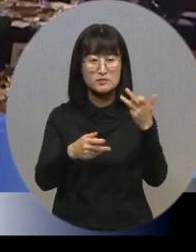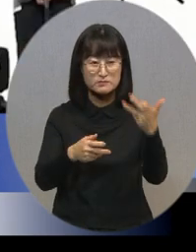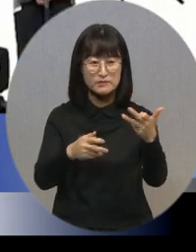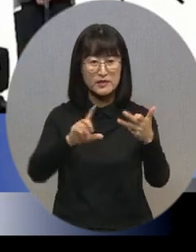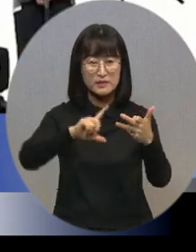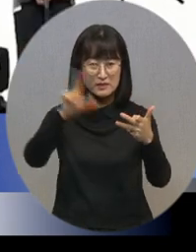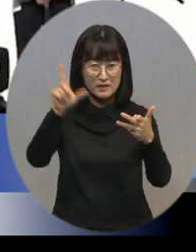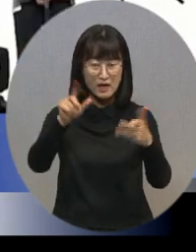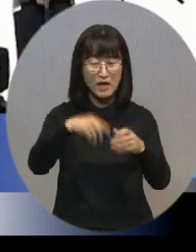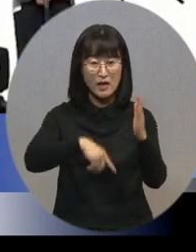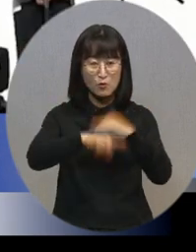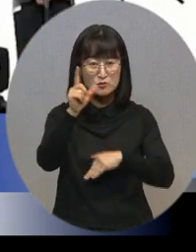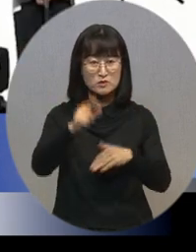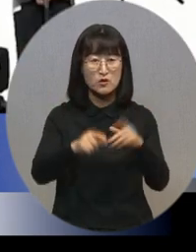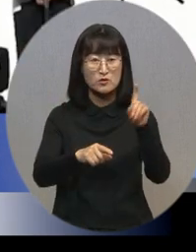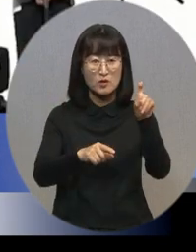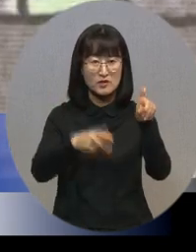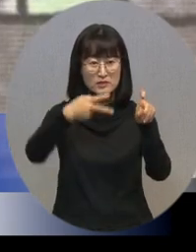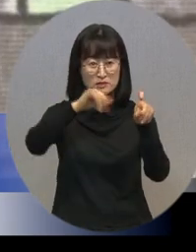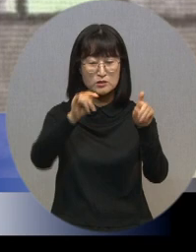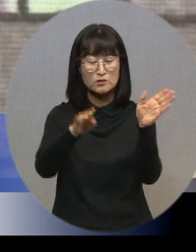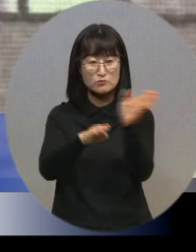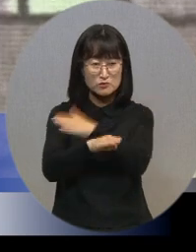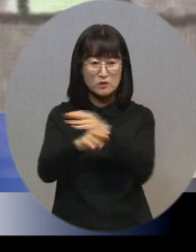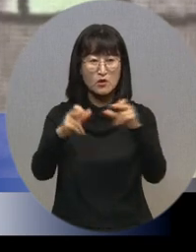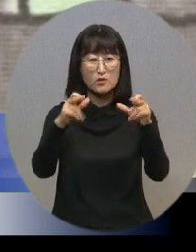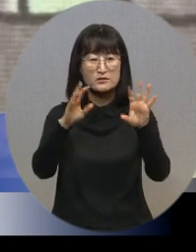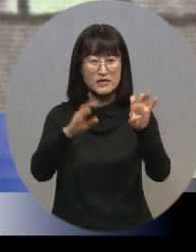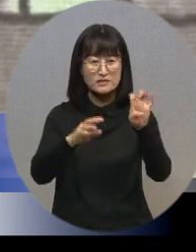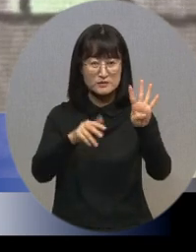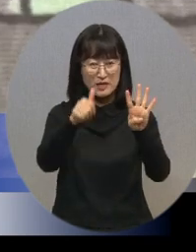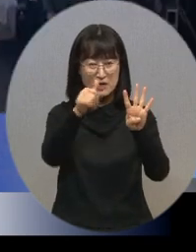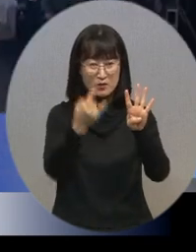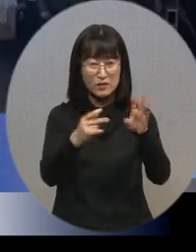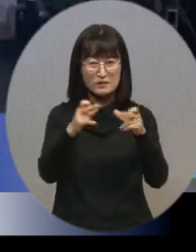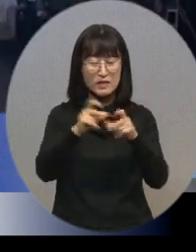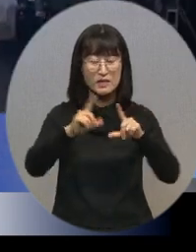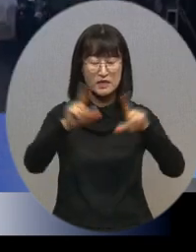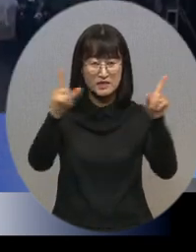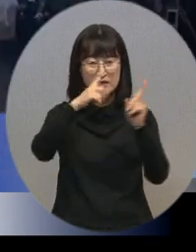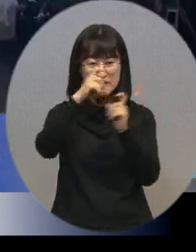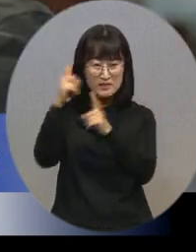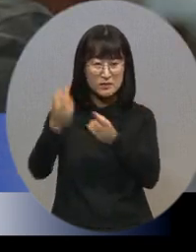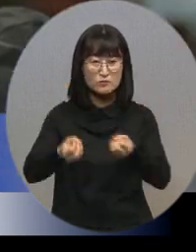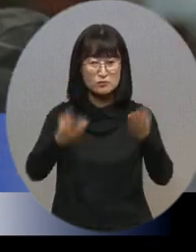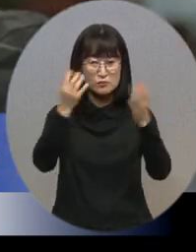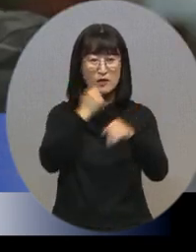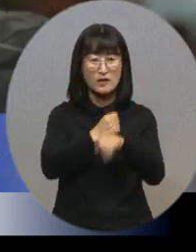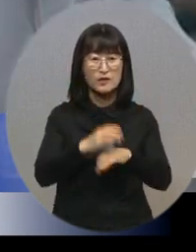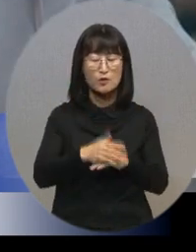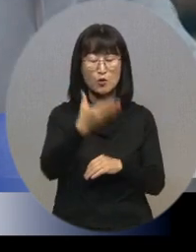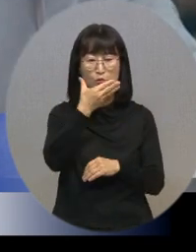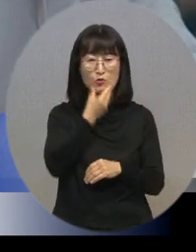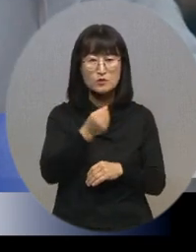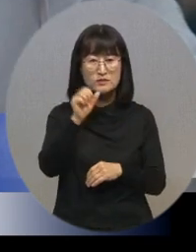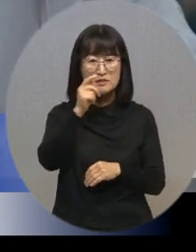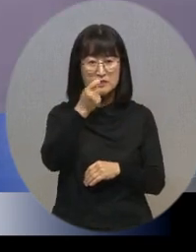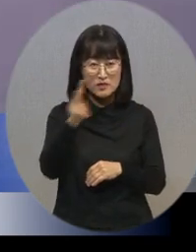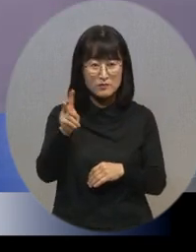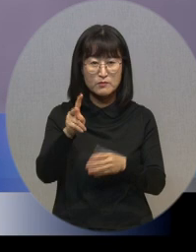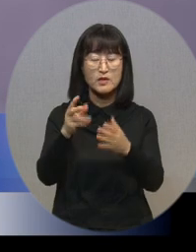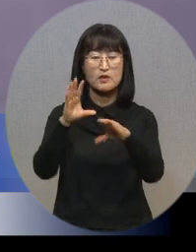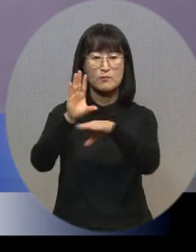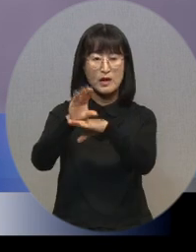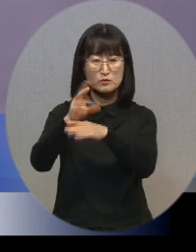오전 11시부터 제 44회 장애인의 날 기념식을 생방송합니다 한편 복지는 방송법에